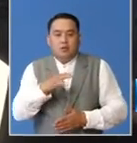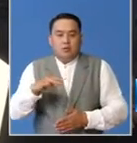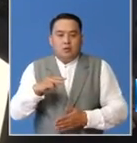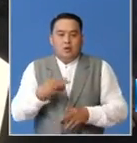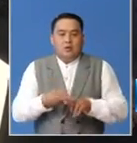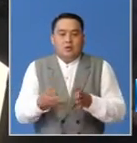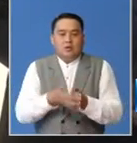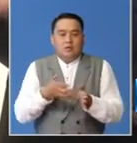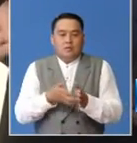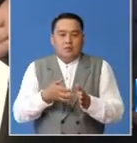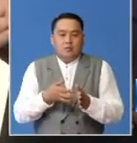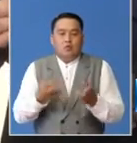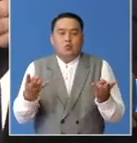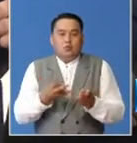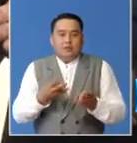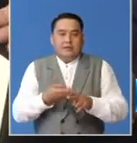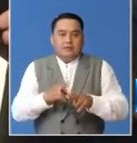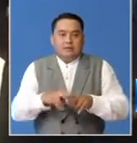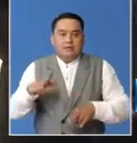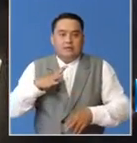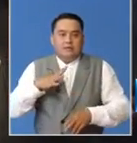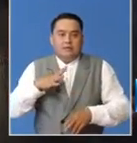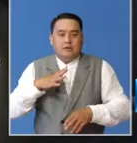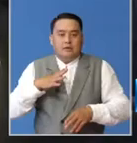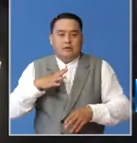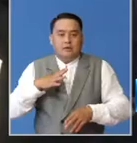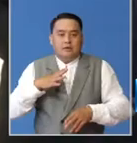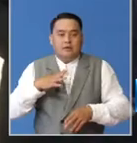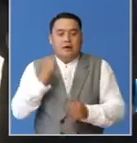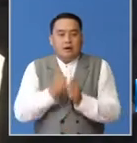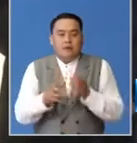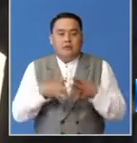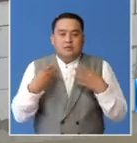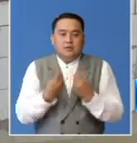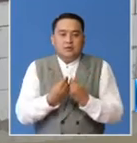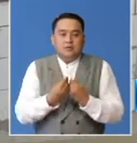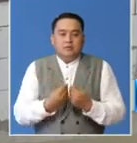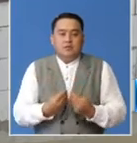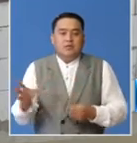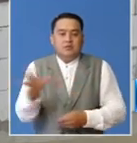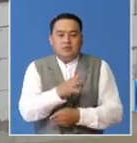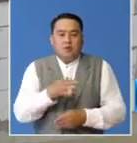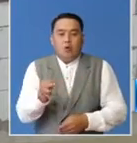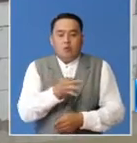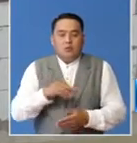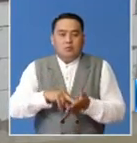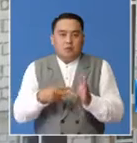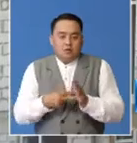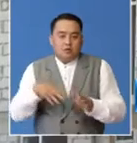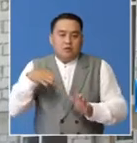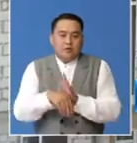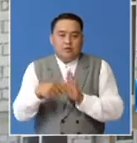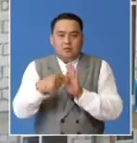этого недостаточно. Нужно учитывать все нюансы и сделать жилье доступным для каждой семьи. Всего в текущем году планируется